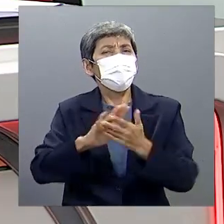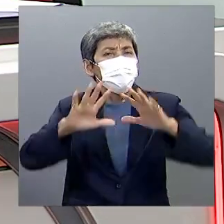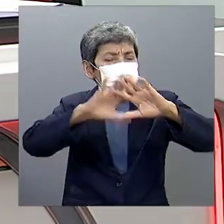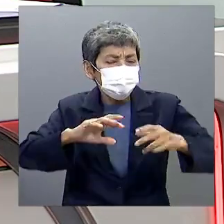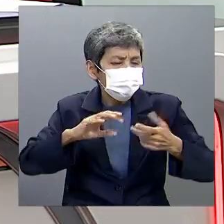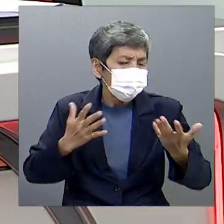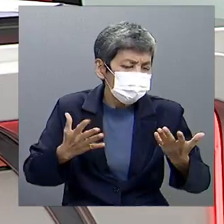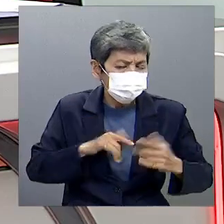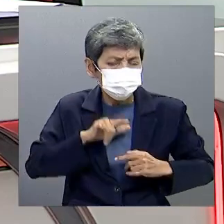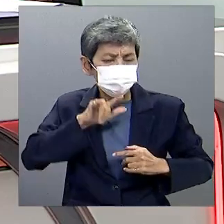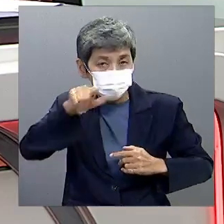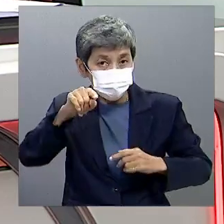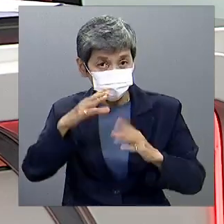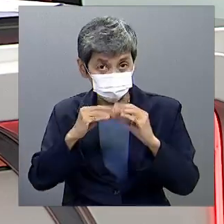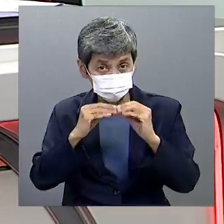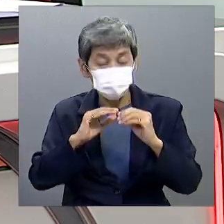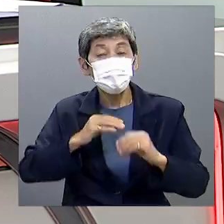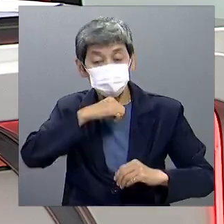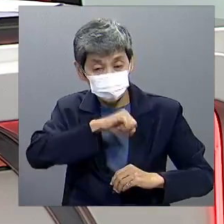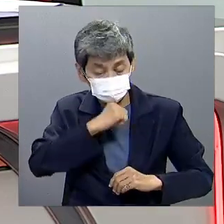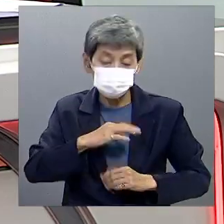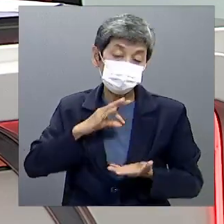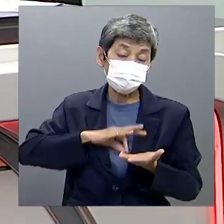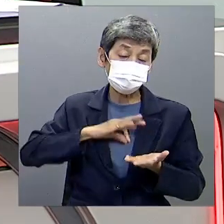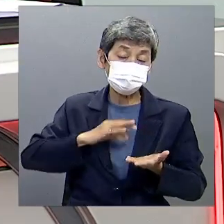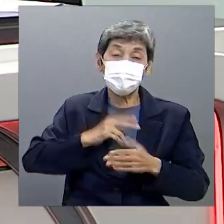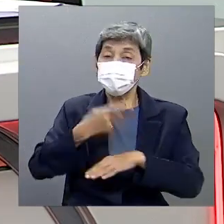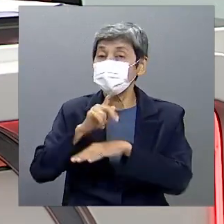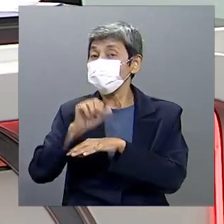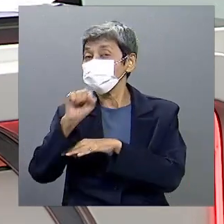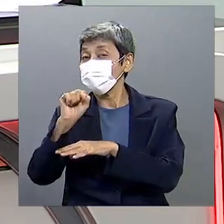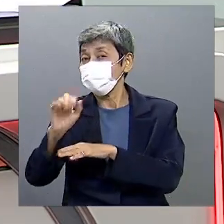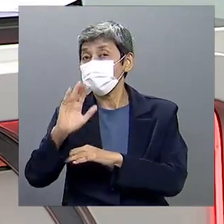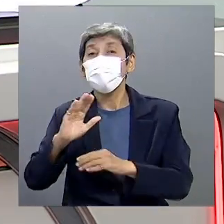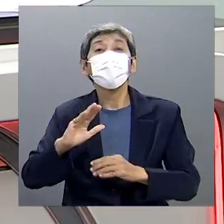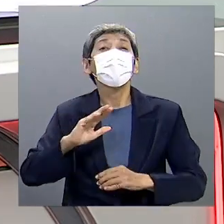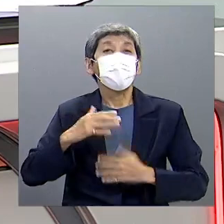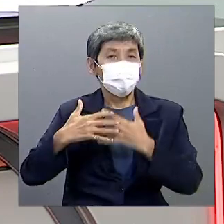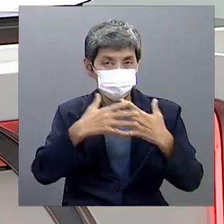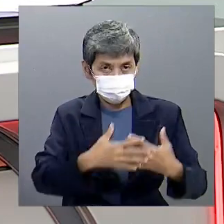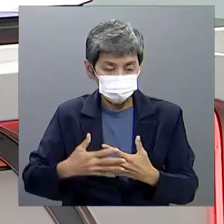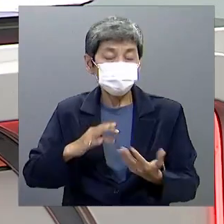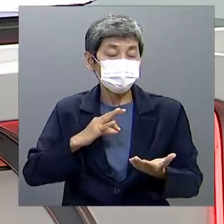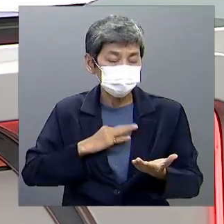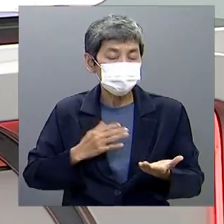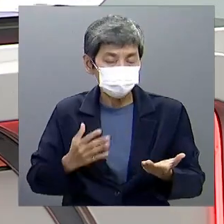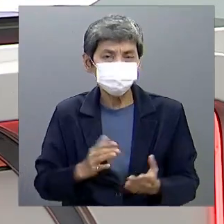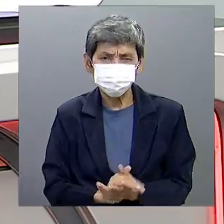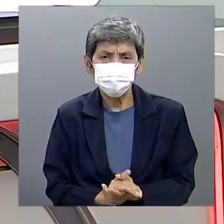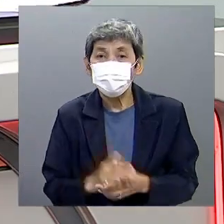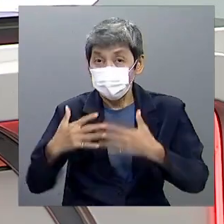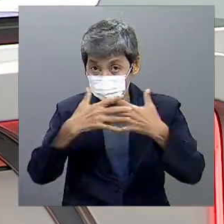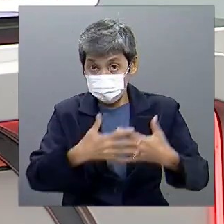างเยือนไต้หวันของประธานสภาผู้แทนราษฎรของสหรัฐในวันนี้ด้วยนะคะ ท่าทีของสหรัฐ